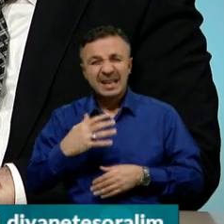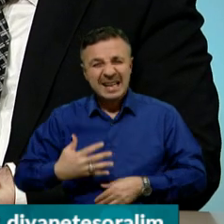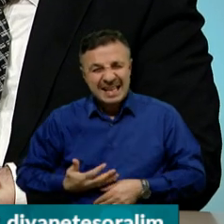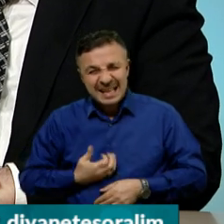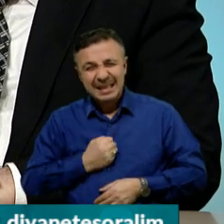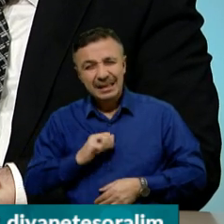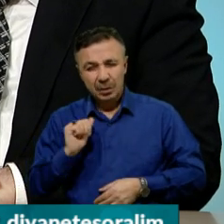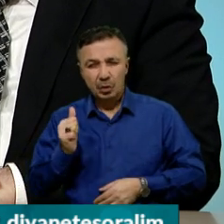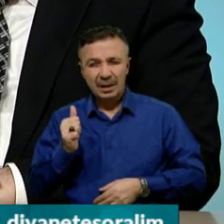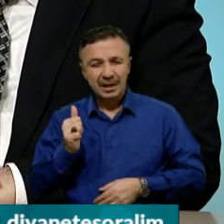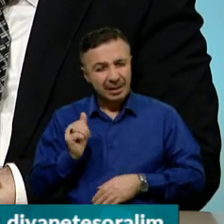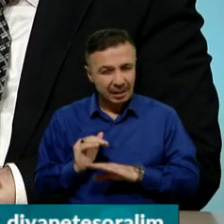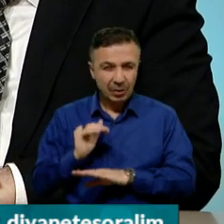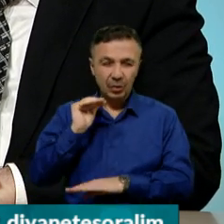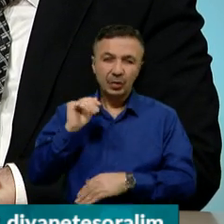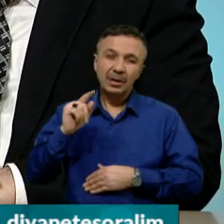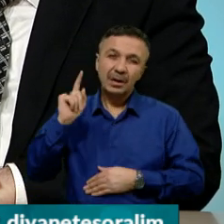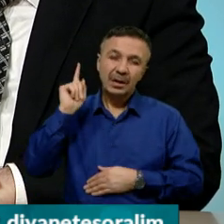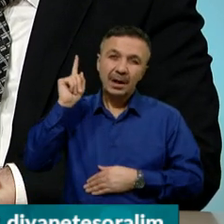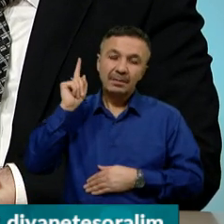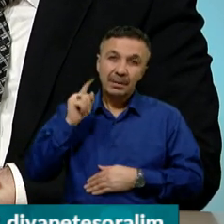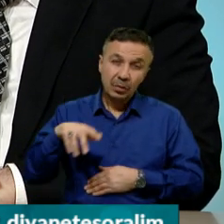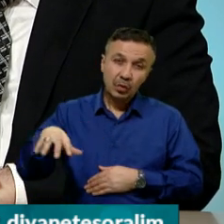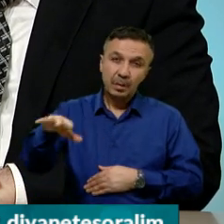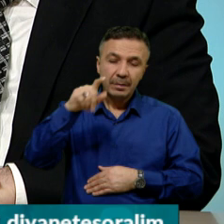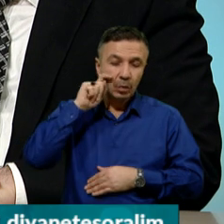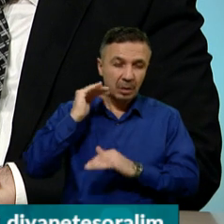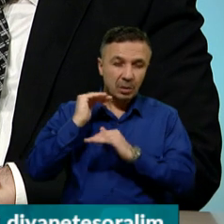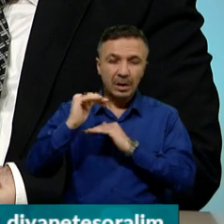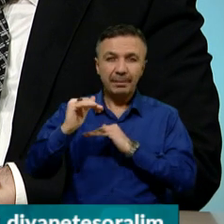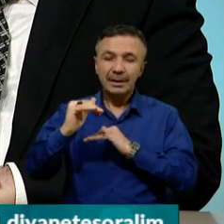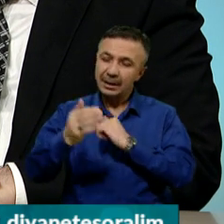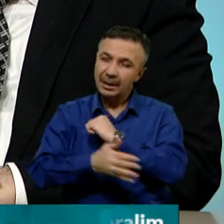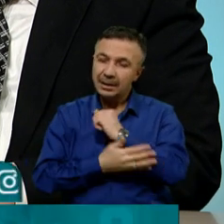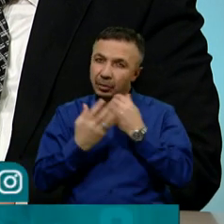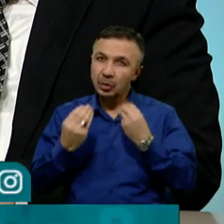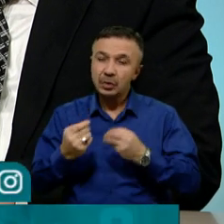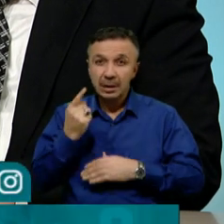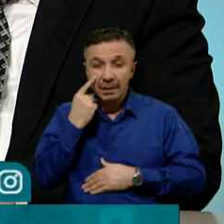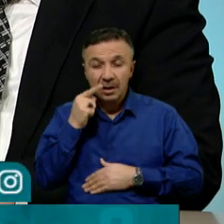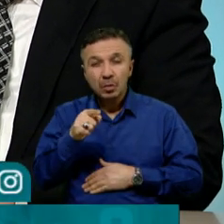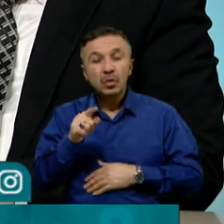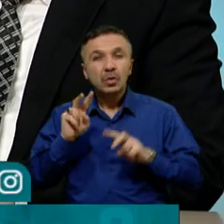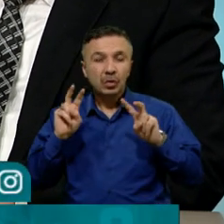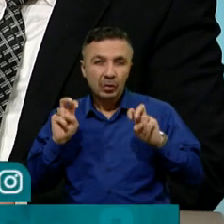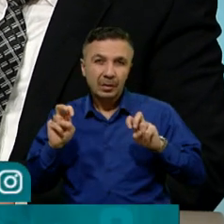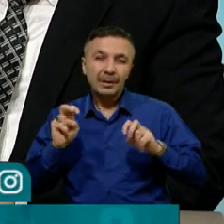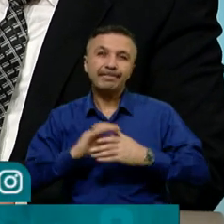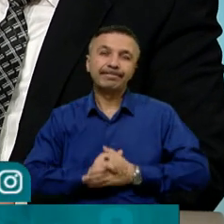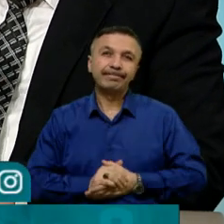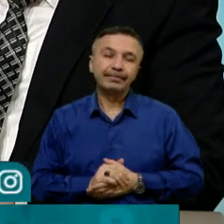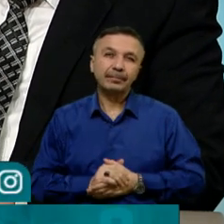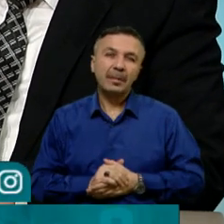ve rabbim cümlemize Ümmeti Muhammed'e yardım eylesin Devletimiz bu konuda